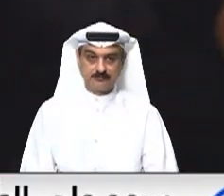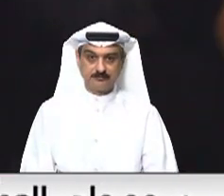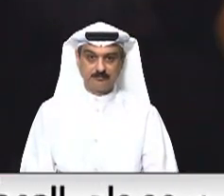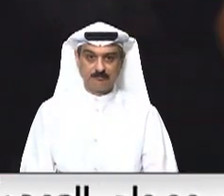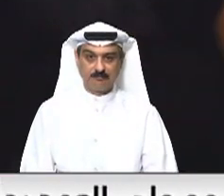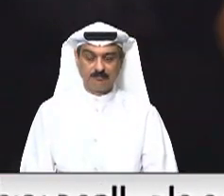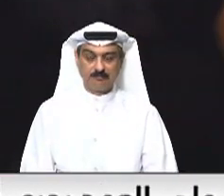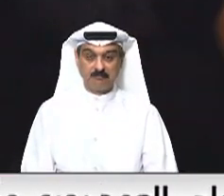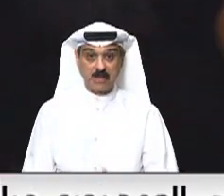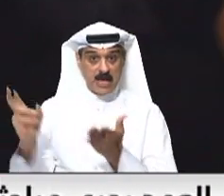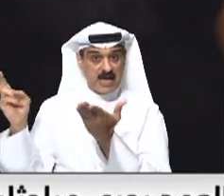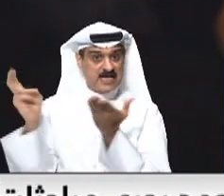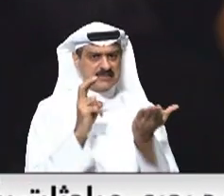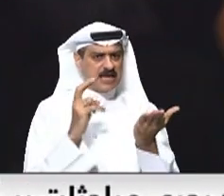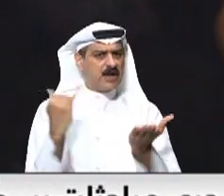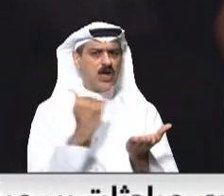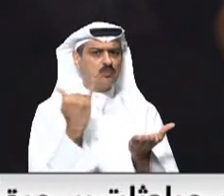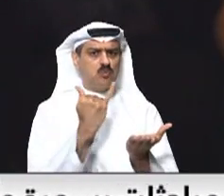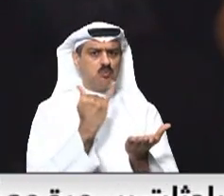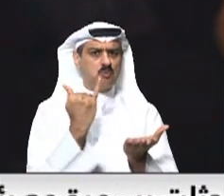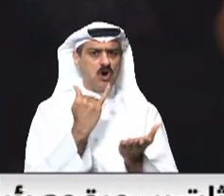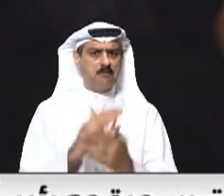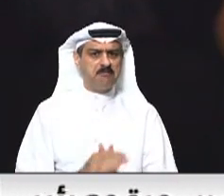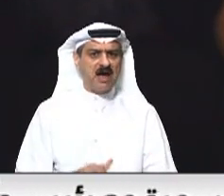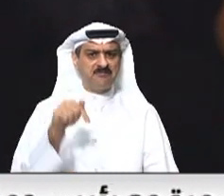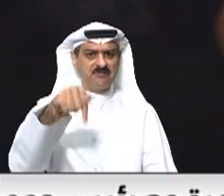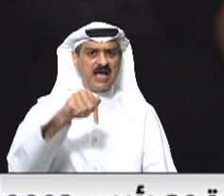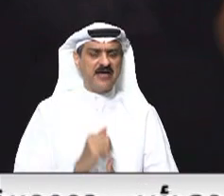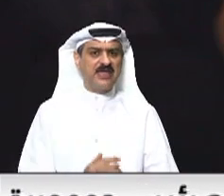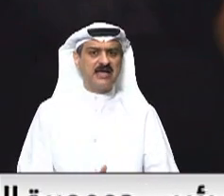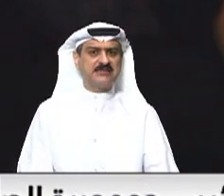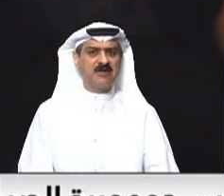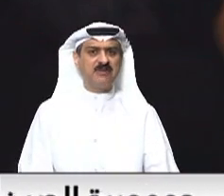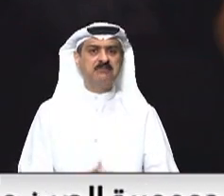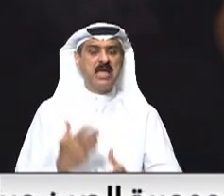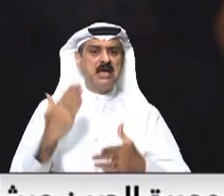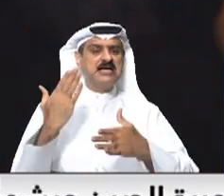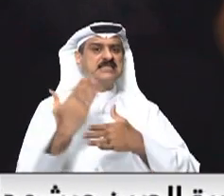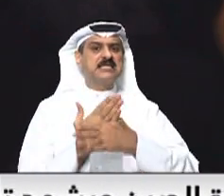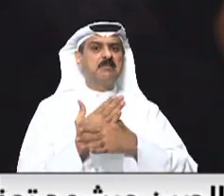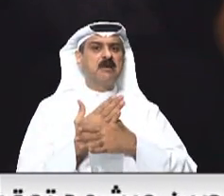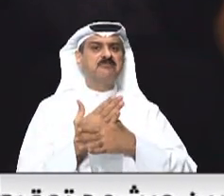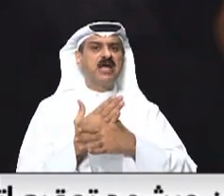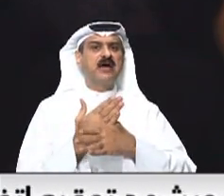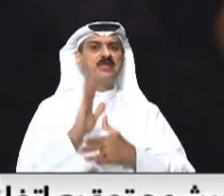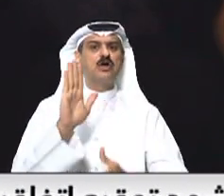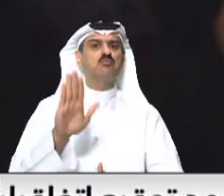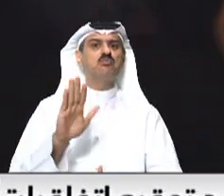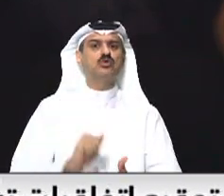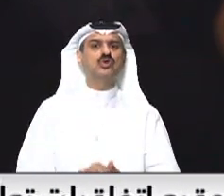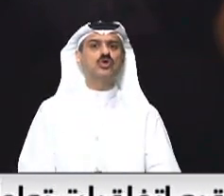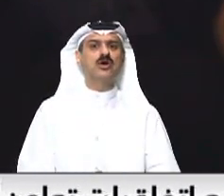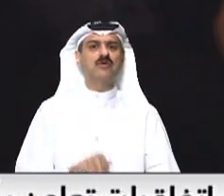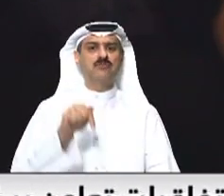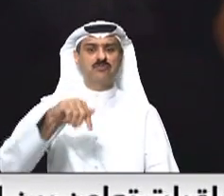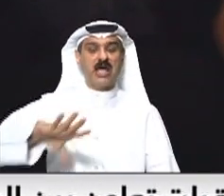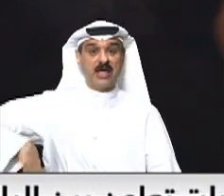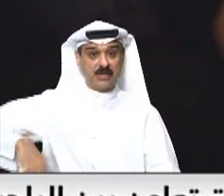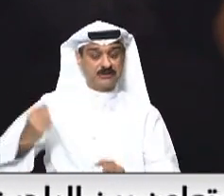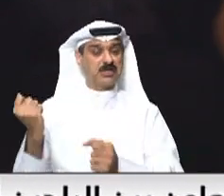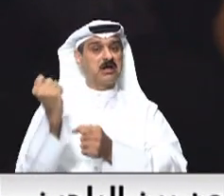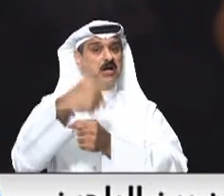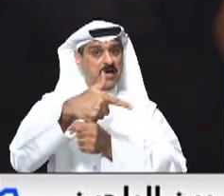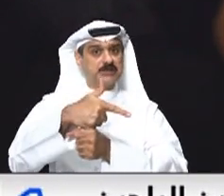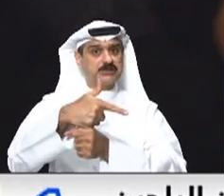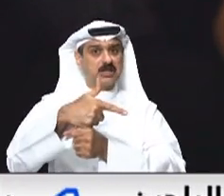الزيارة هذه جدا مهمة بتمثيلها بحضورها، طبعا تمثيل ممثلة باسم سمو